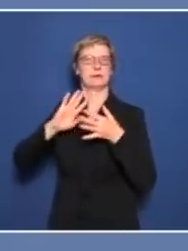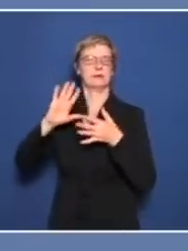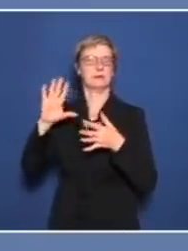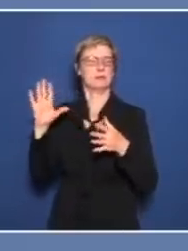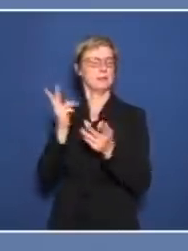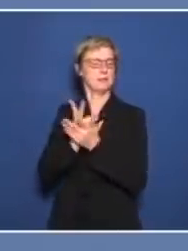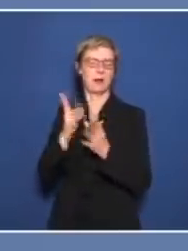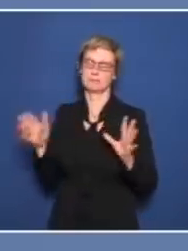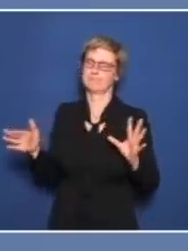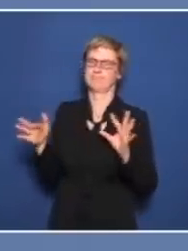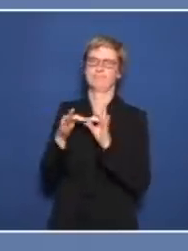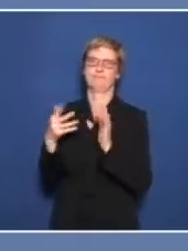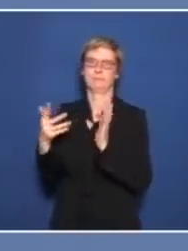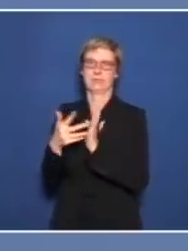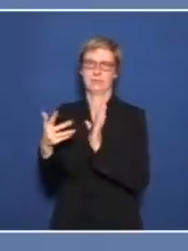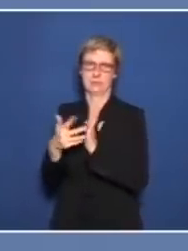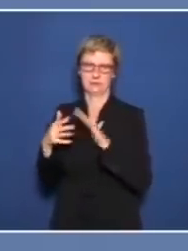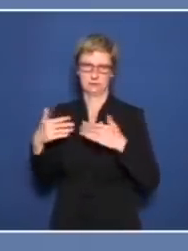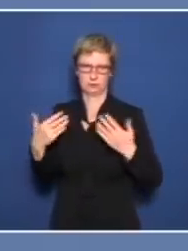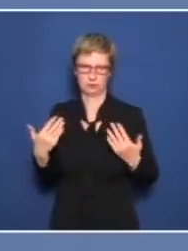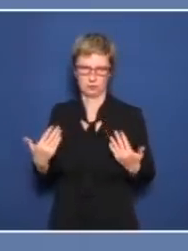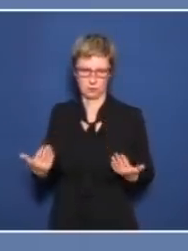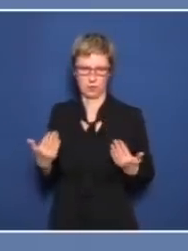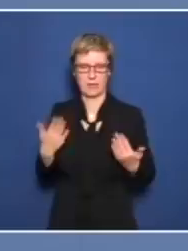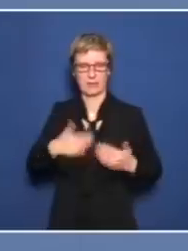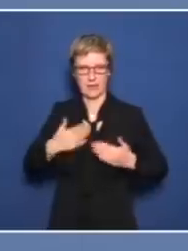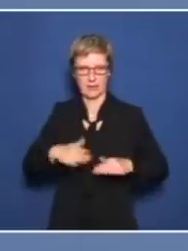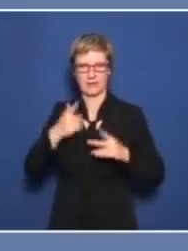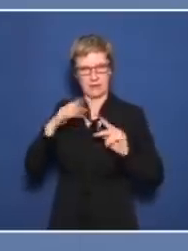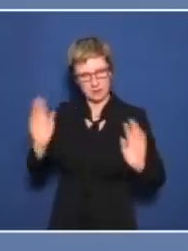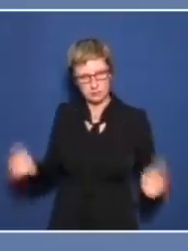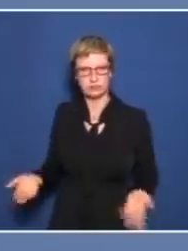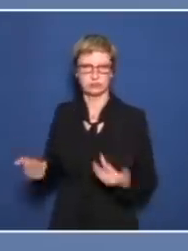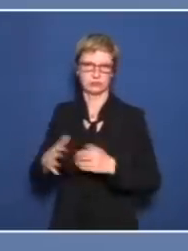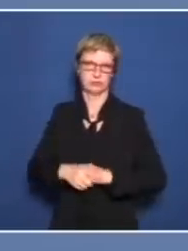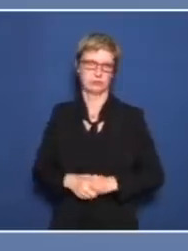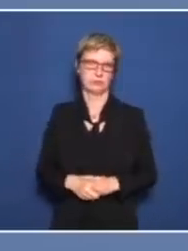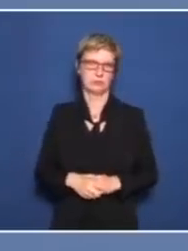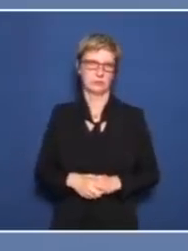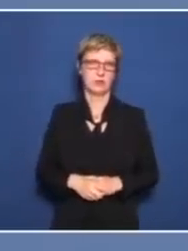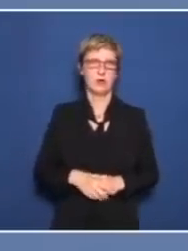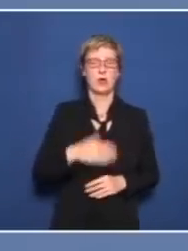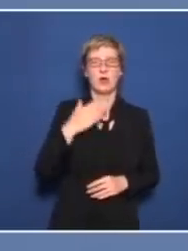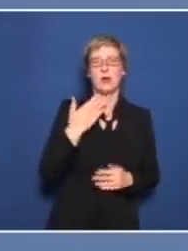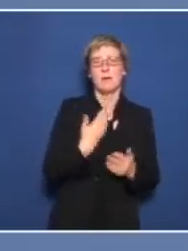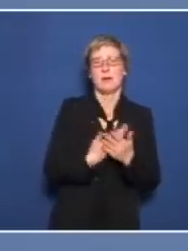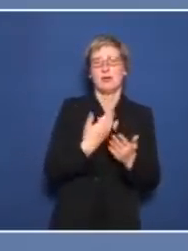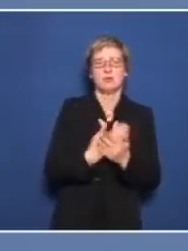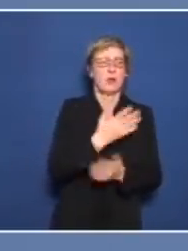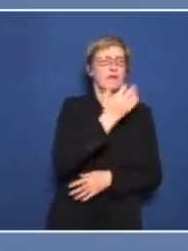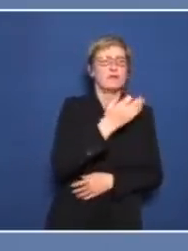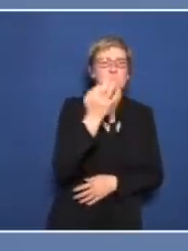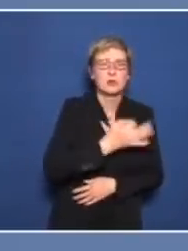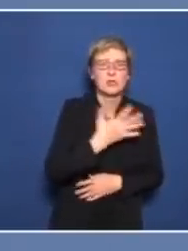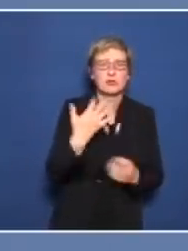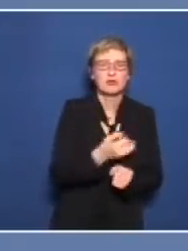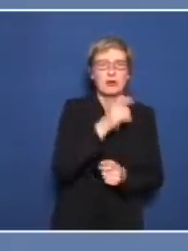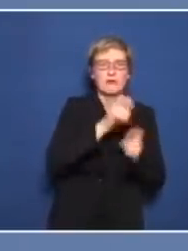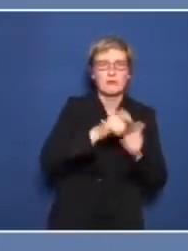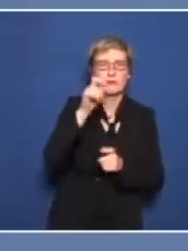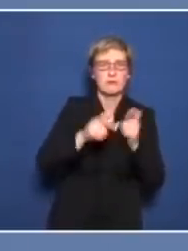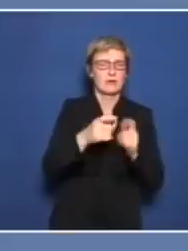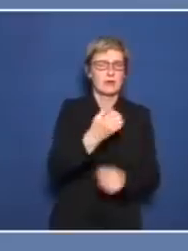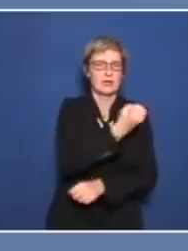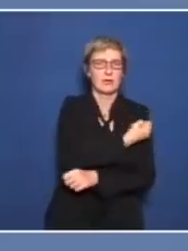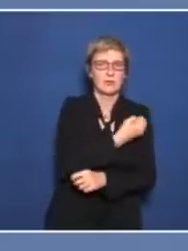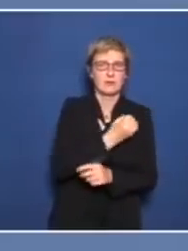kann. Aber es heißt eben noch nicht, auch nicht, wenn wir 50% jeden zweiten geimpft haben werden, dass man gleich alles wieder so haben kann